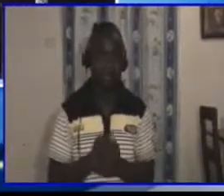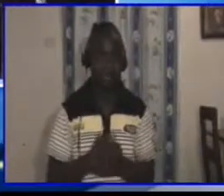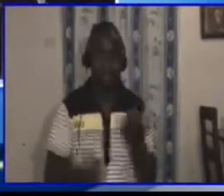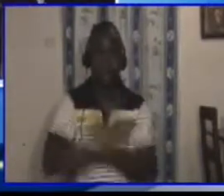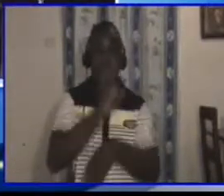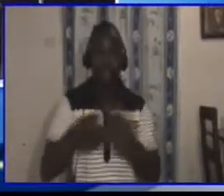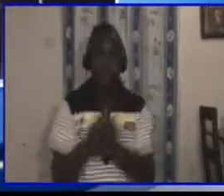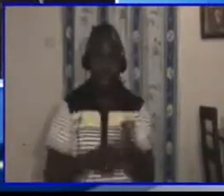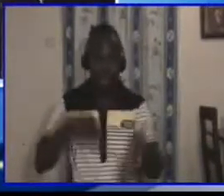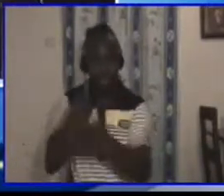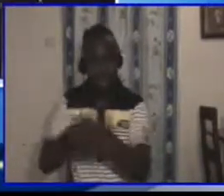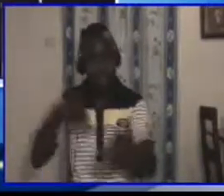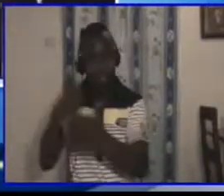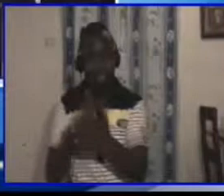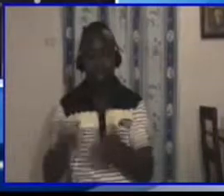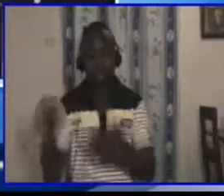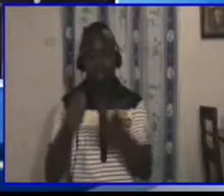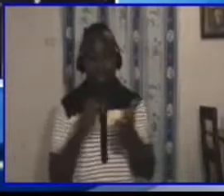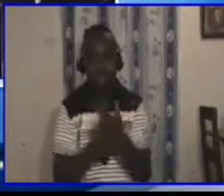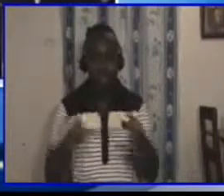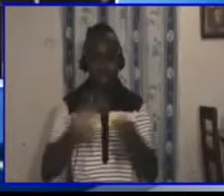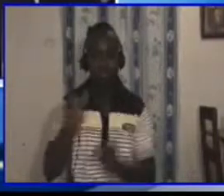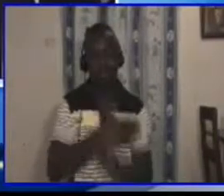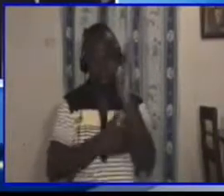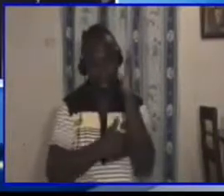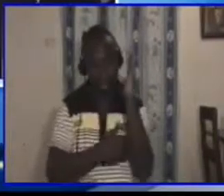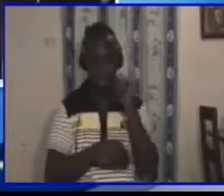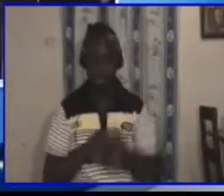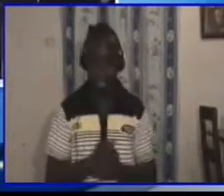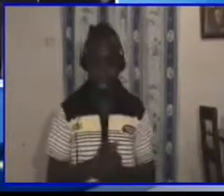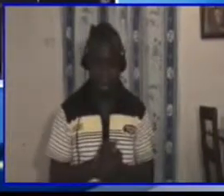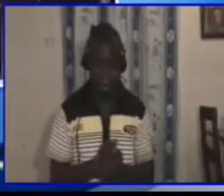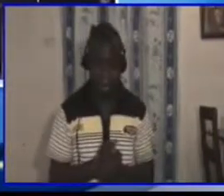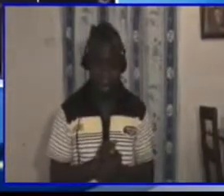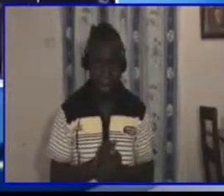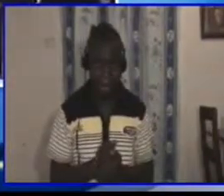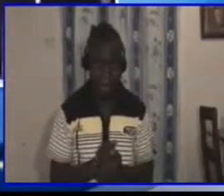ma gli schermitori del tempo della fine sono nell'errore